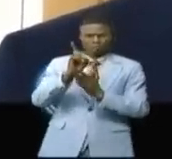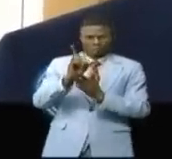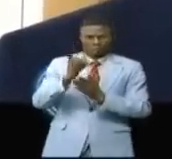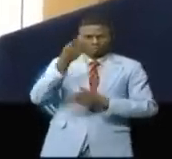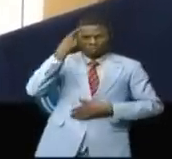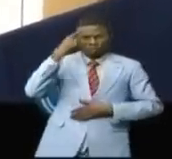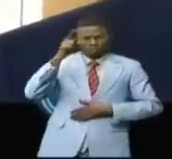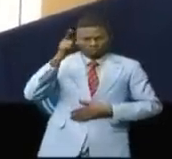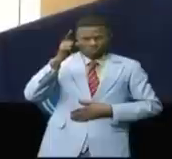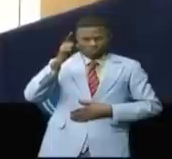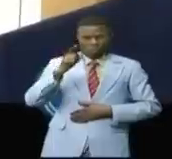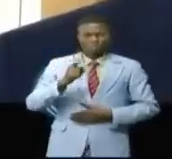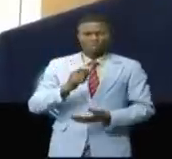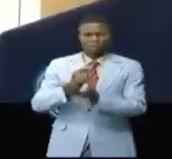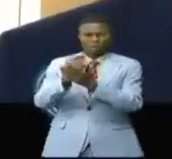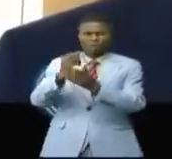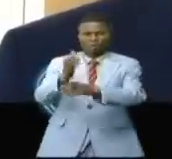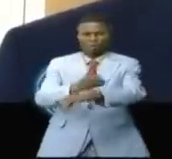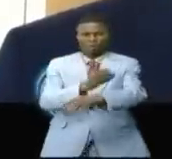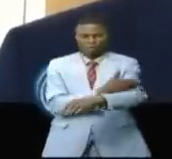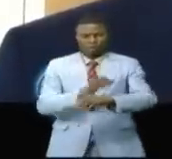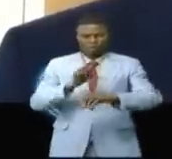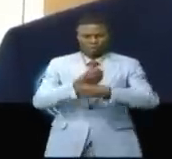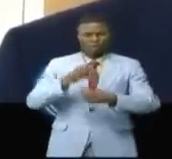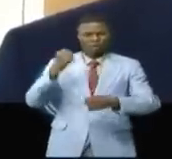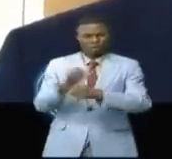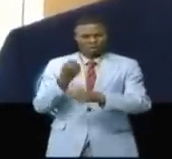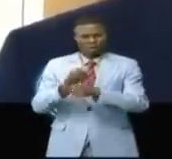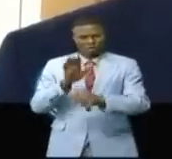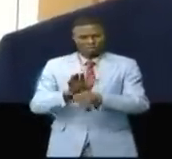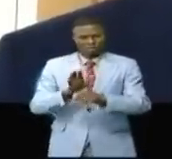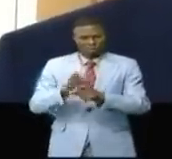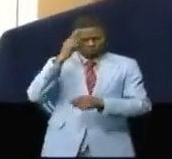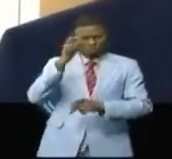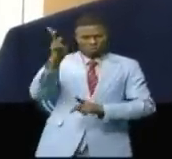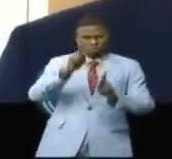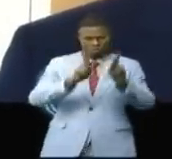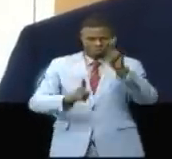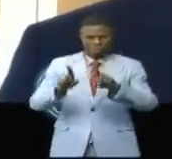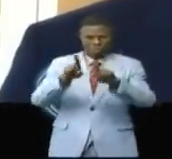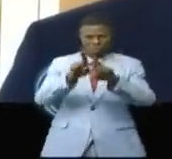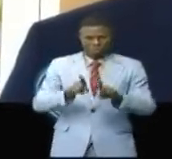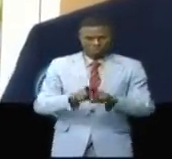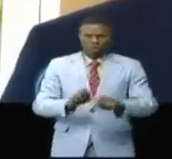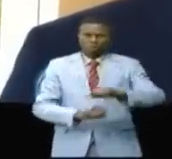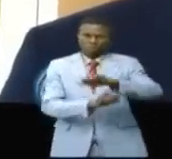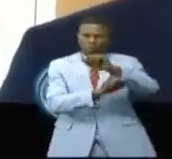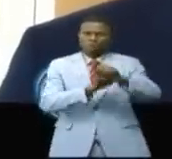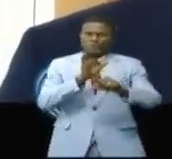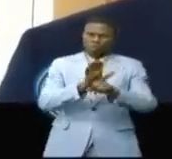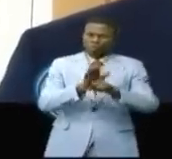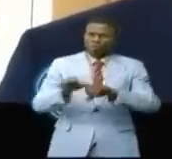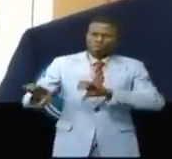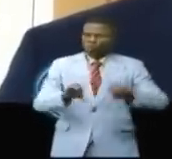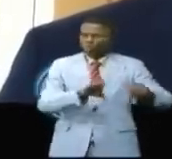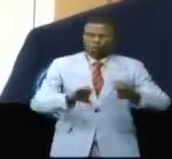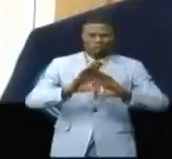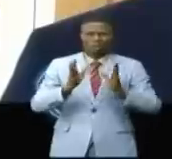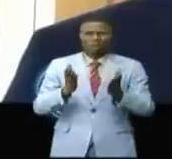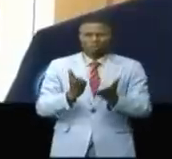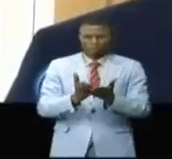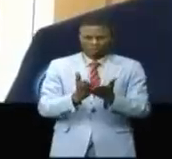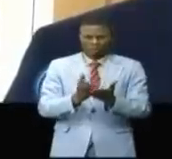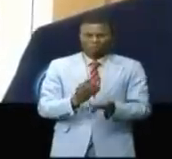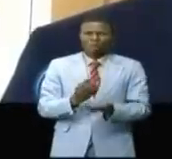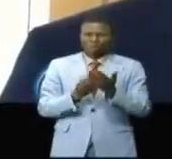générer la croissance créer des emplois pour ces populations et nous soutenons toute activité qui peut générer